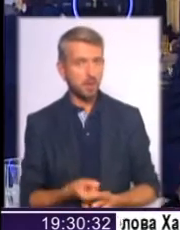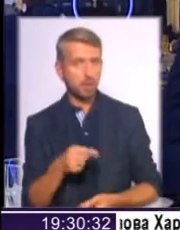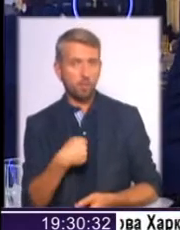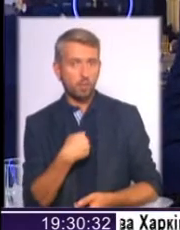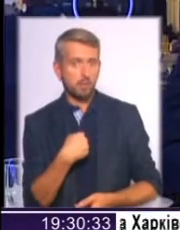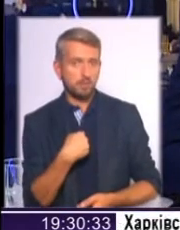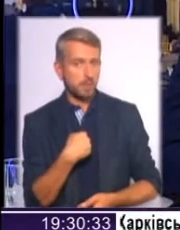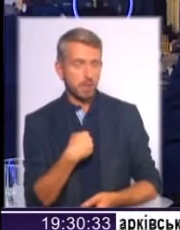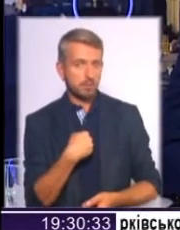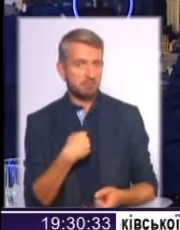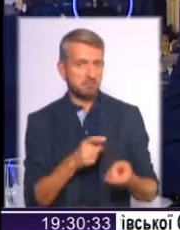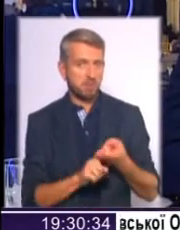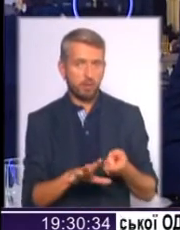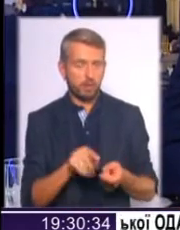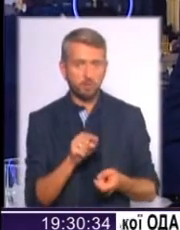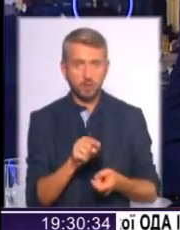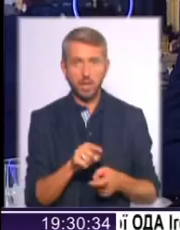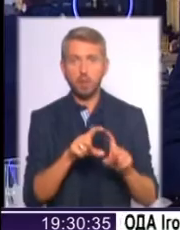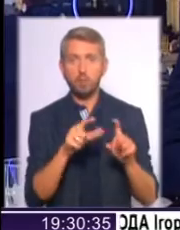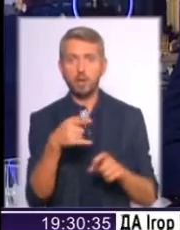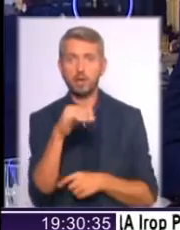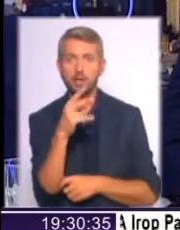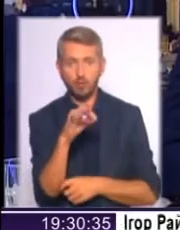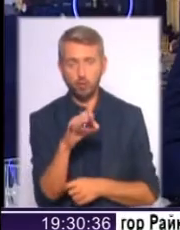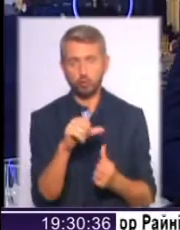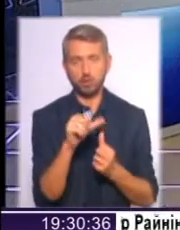маємо до цього відношення і до компанії «Грінка», зокрема.